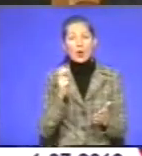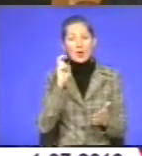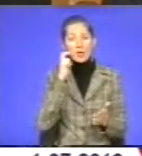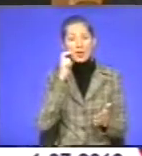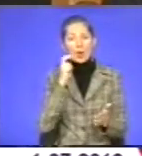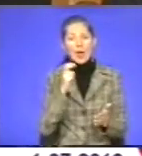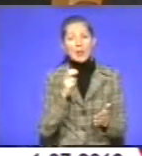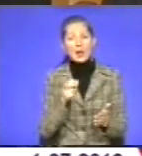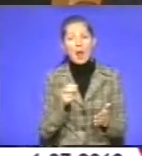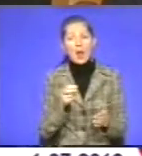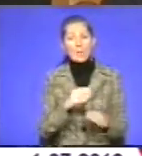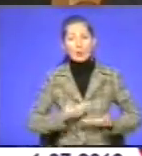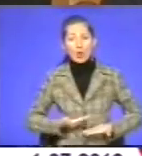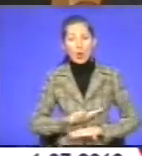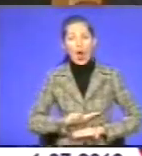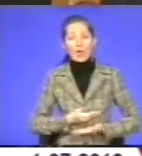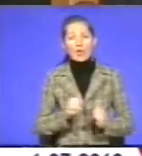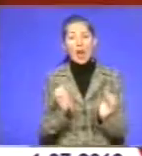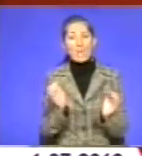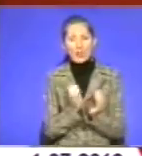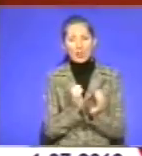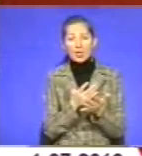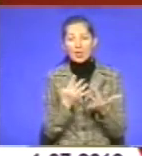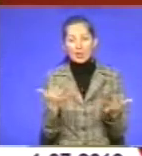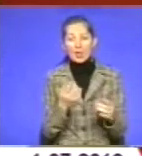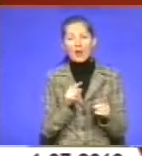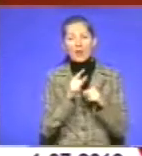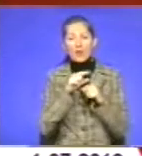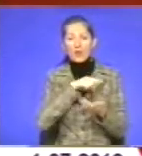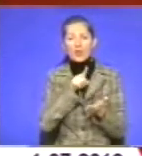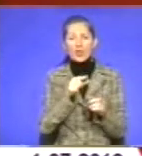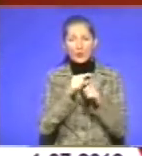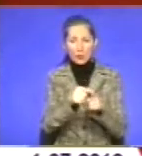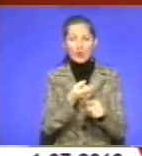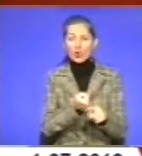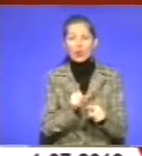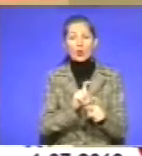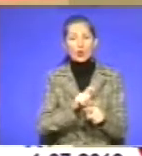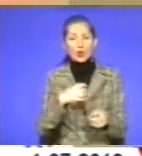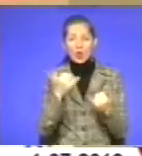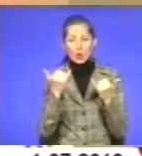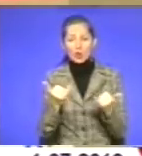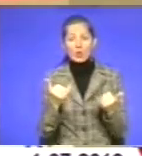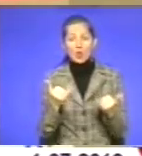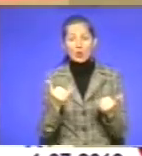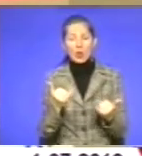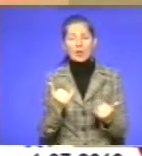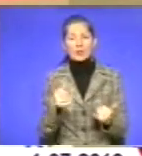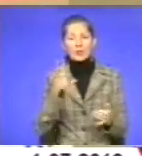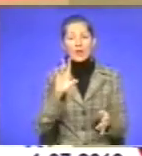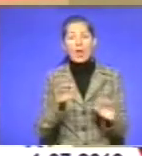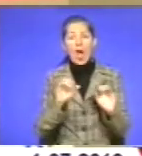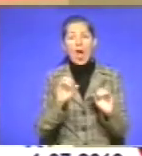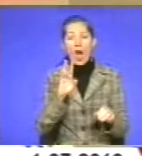різних речей. Тобто відповіді дуже актуальні, дуже сучасні. Владика Василій також поділився враженнями від офіційної поїздки у